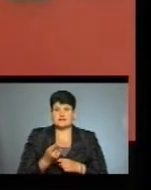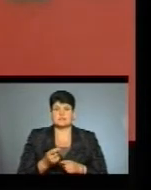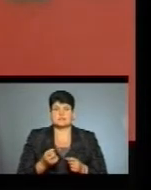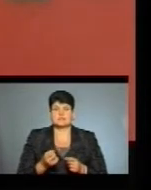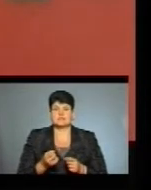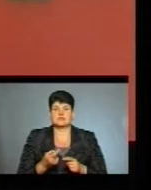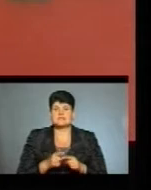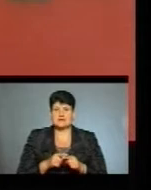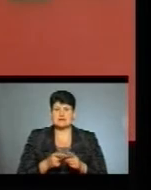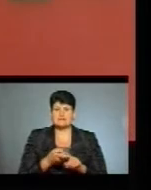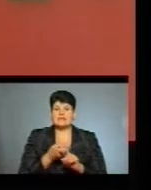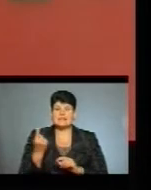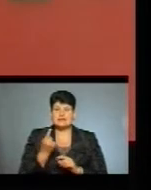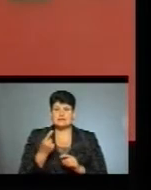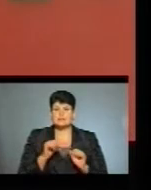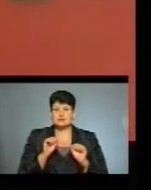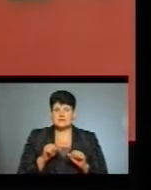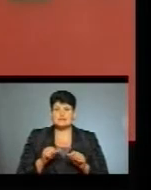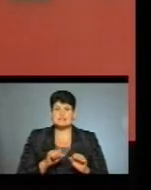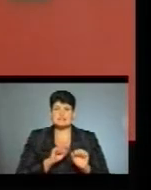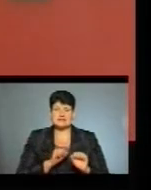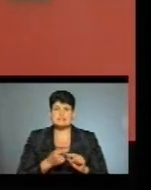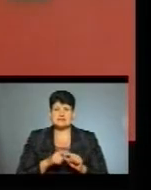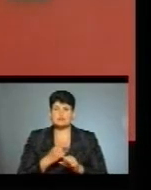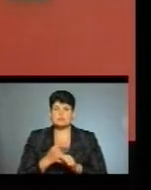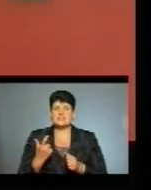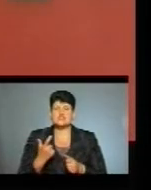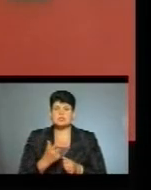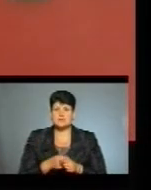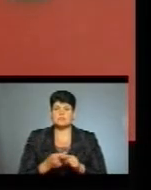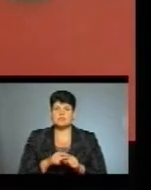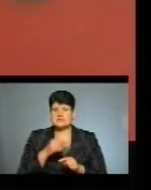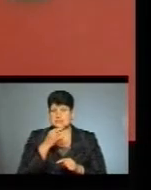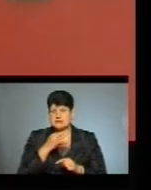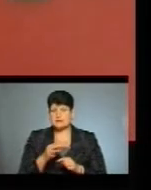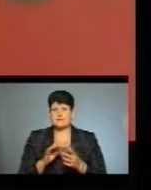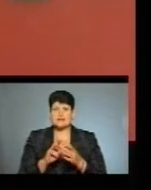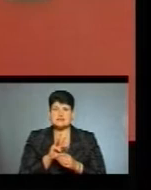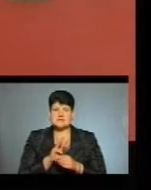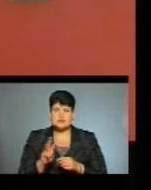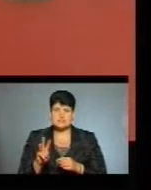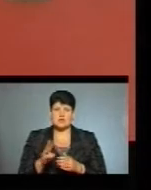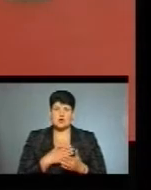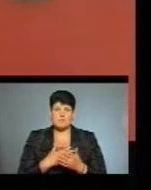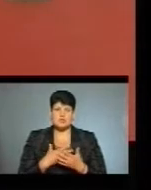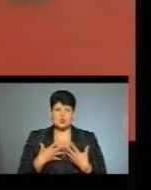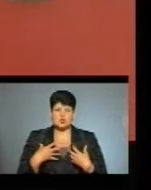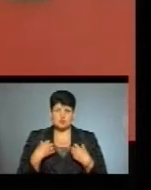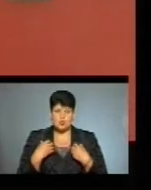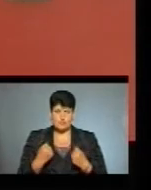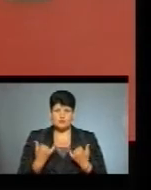інфекції. Єдиний спосіб захиститися – це зробити щеплення. Про це повідомили на сайті Центру громадського здоров'я. Сьогодні